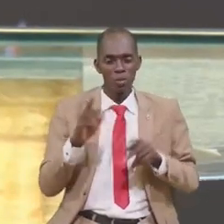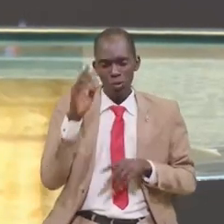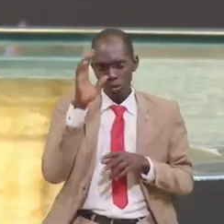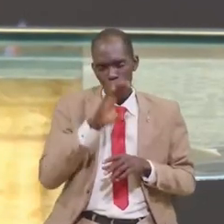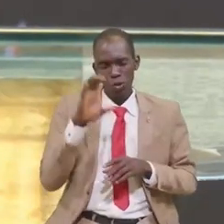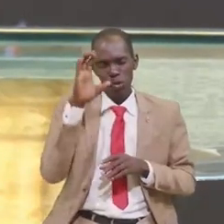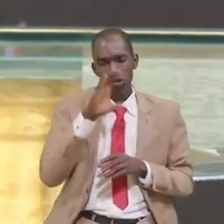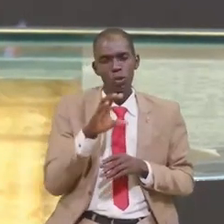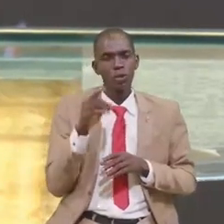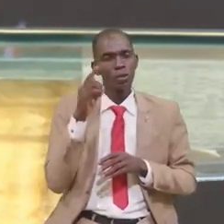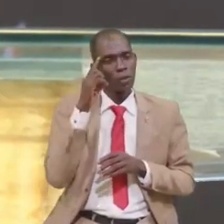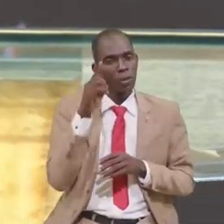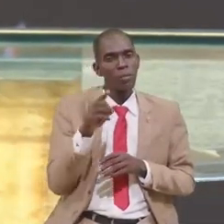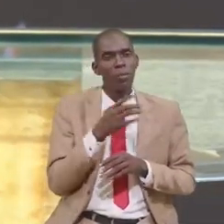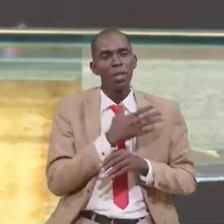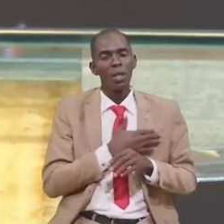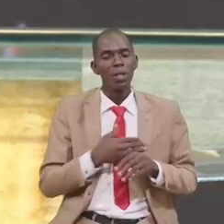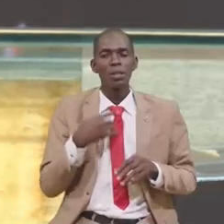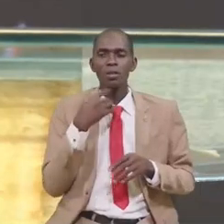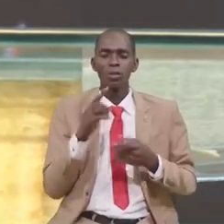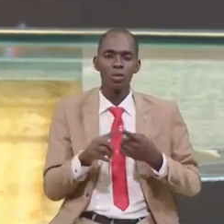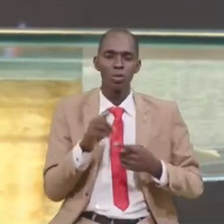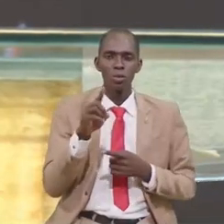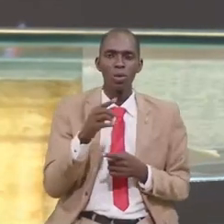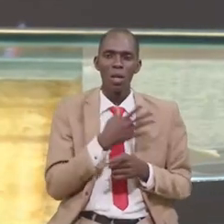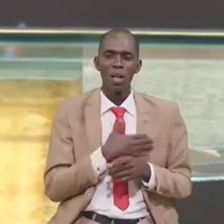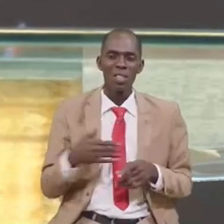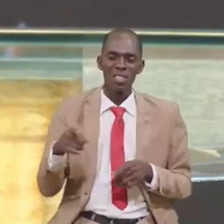recherche et arrivèrent jusqu'à lui.